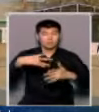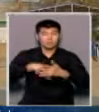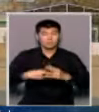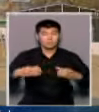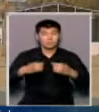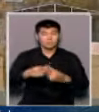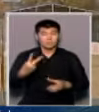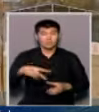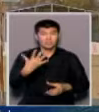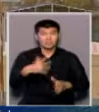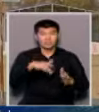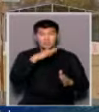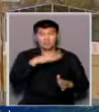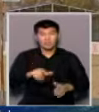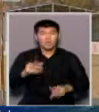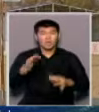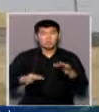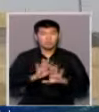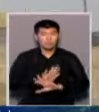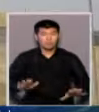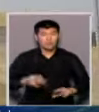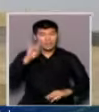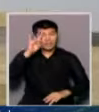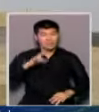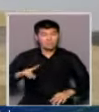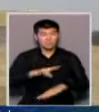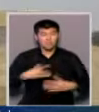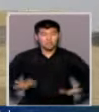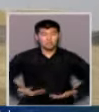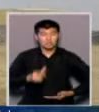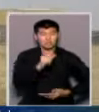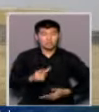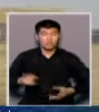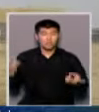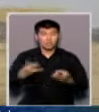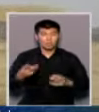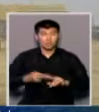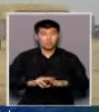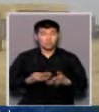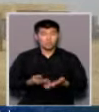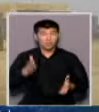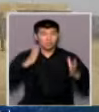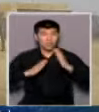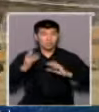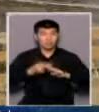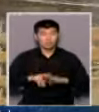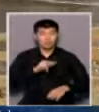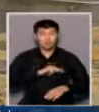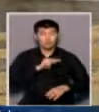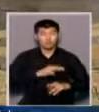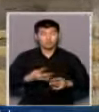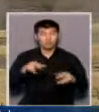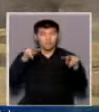кандидат 25 жастан асқан, сотталмаған Қазақстан Республикасының азаматы болуы шарт. Сондай-ақ жоғары білімі мен еңбек өтілі